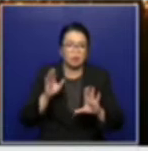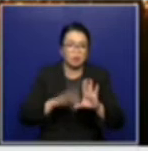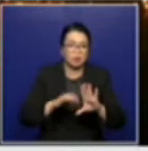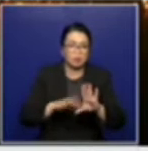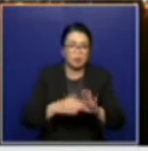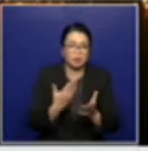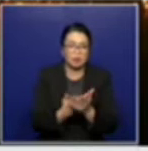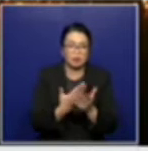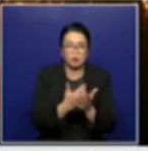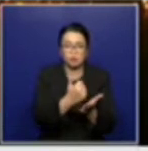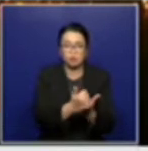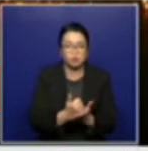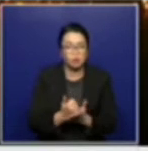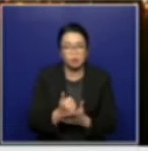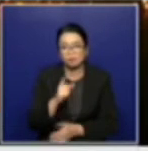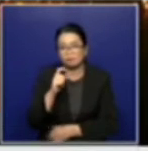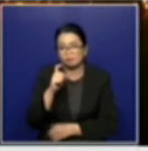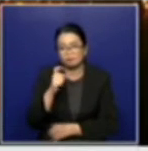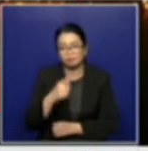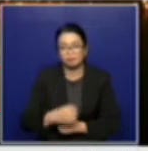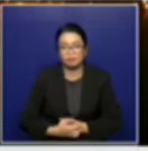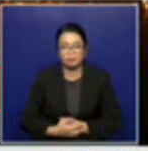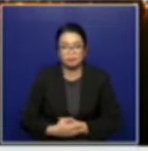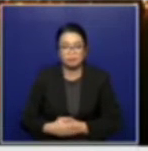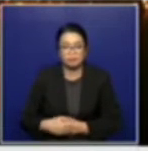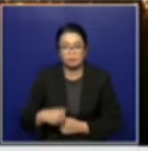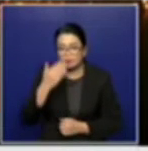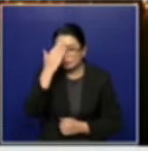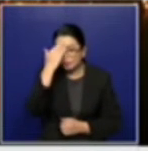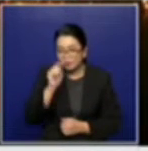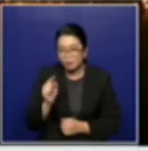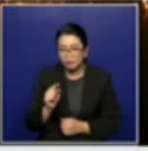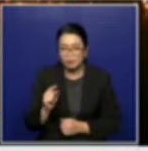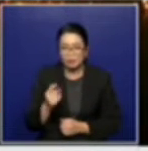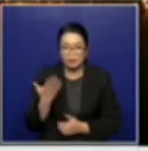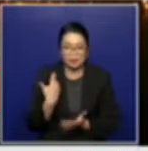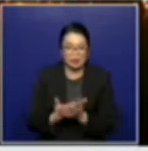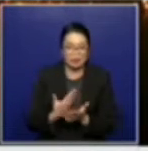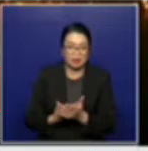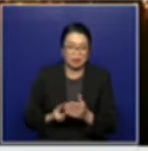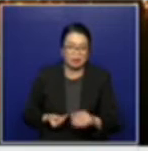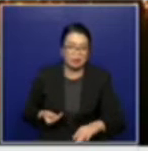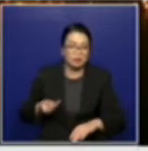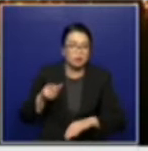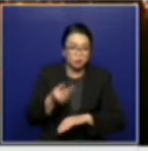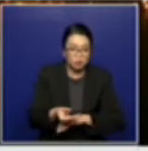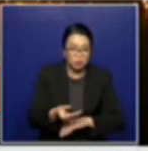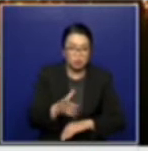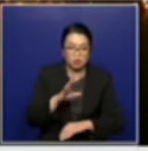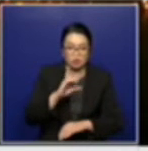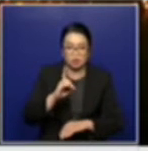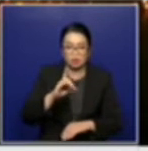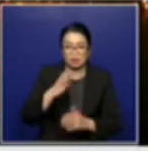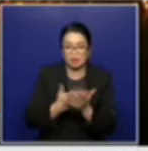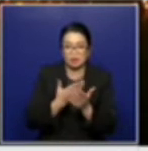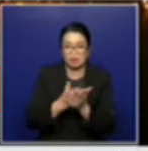พื่อรับเงินเยียวยาได้ครับท่านประธานเนื่องจากว่าการชดเชยรายได้จากกองทุนประกันสัง